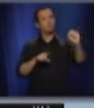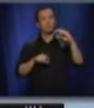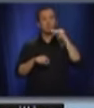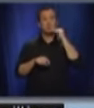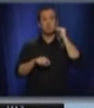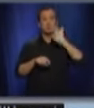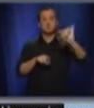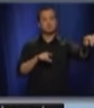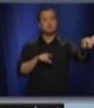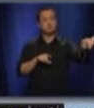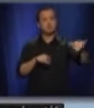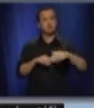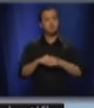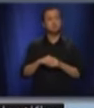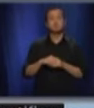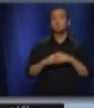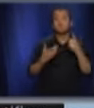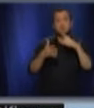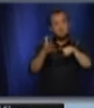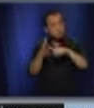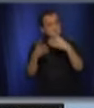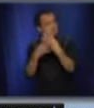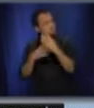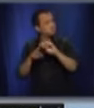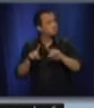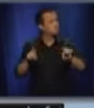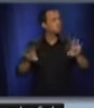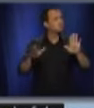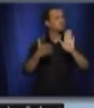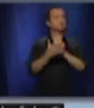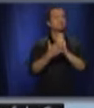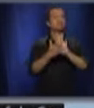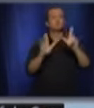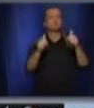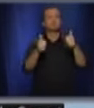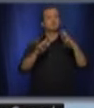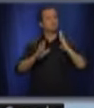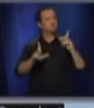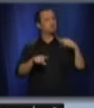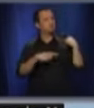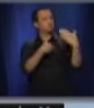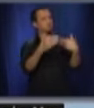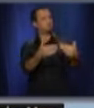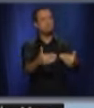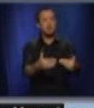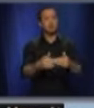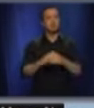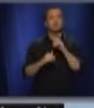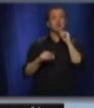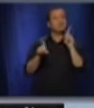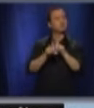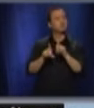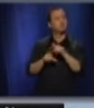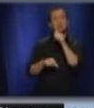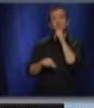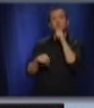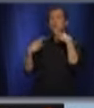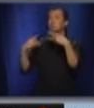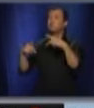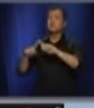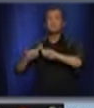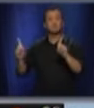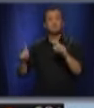de confiner ce qui se passe actuellement, mais ça n'est pas la même chose, donc, à l'école, comme ce qui se passe